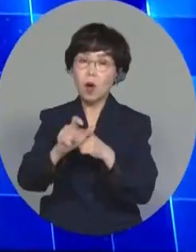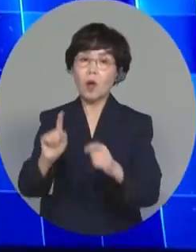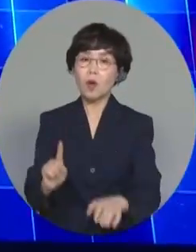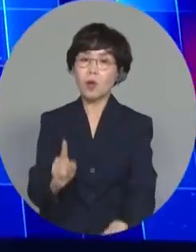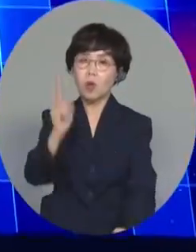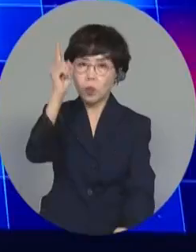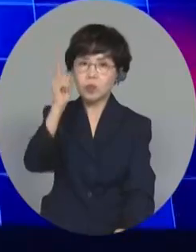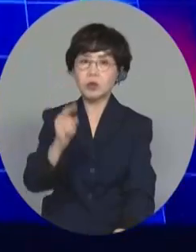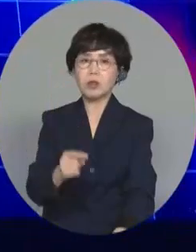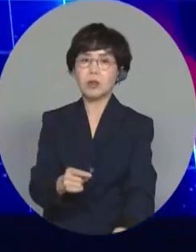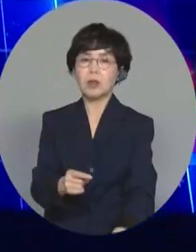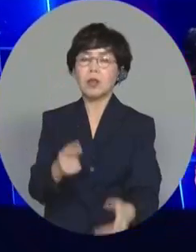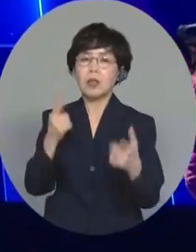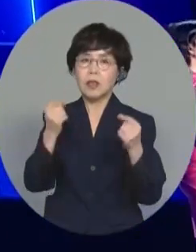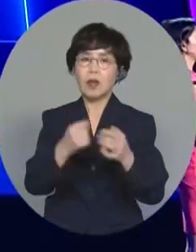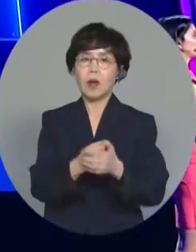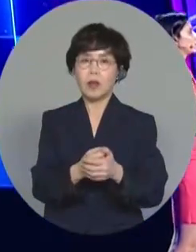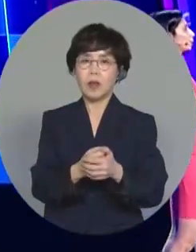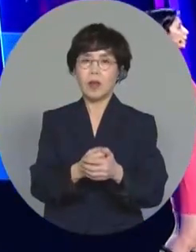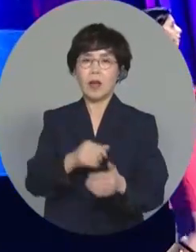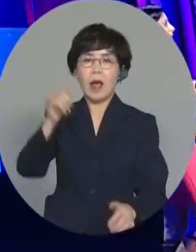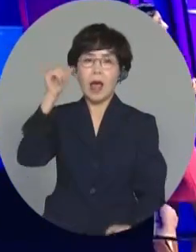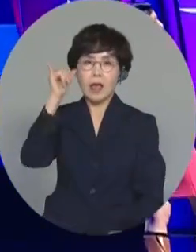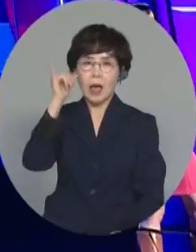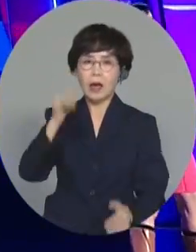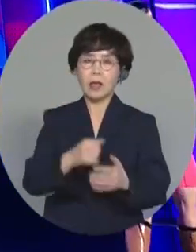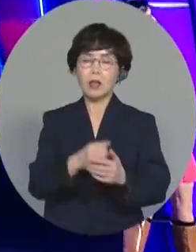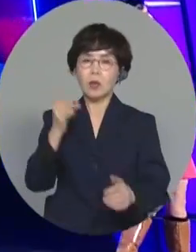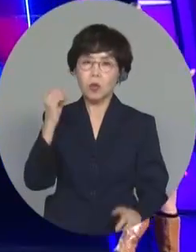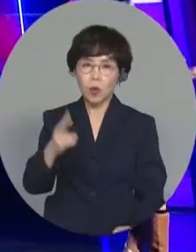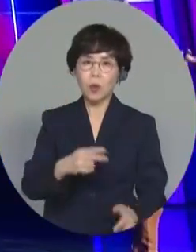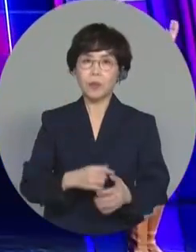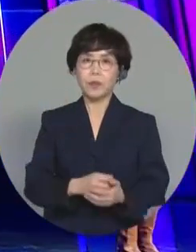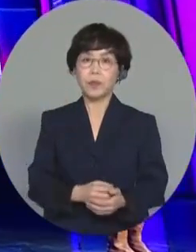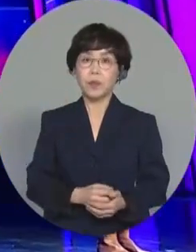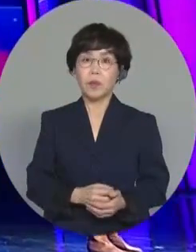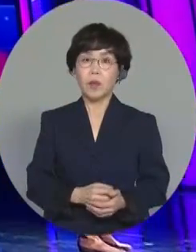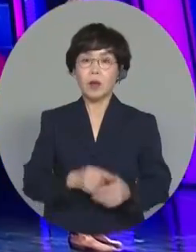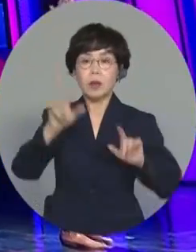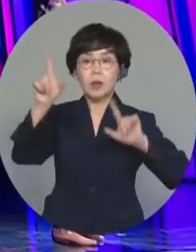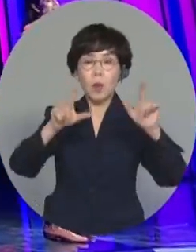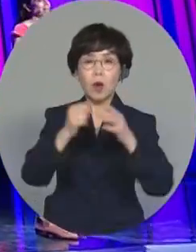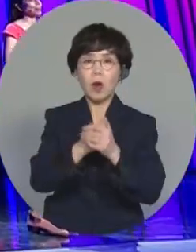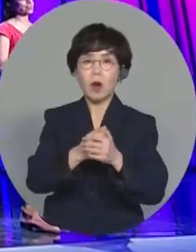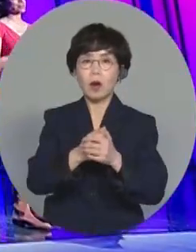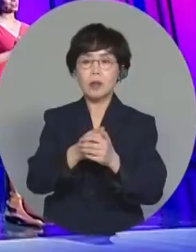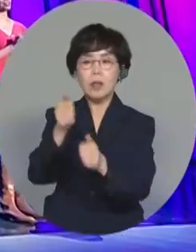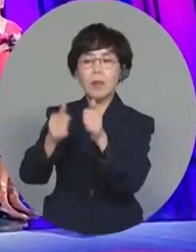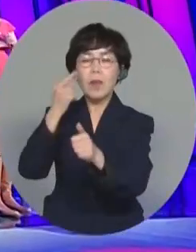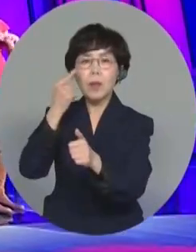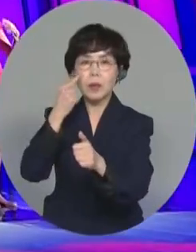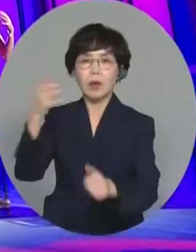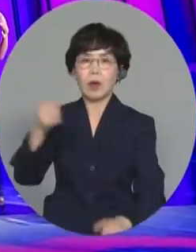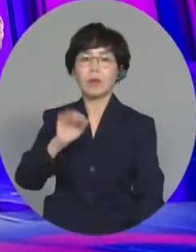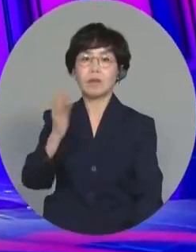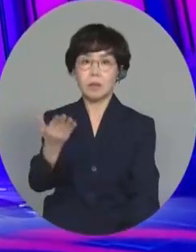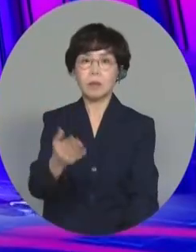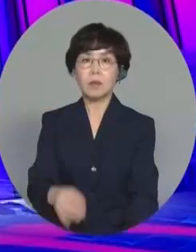높은 정밀도를 갖는 AI와 또 모형 시뮬레이터를 가질 수 있게